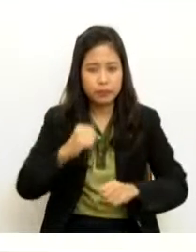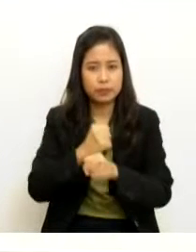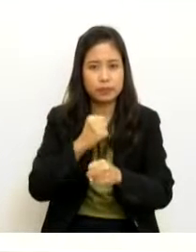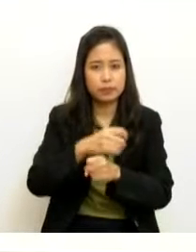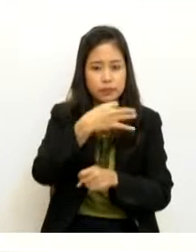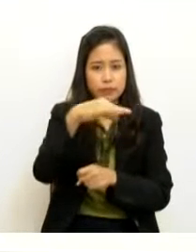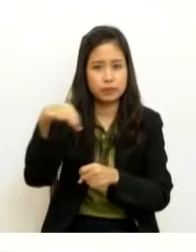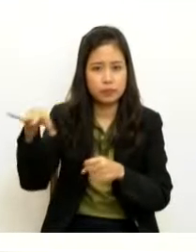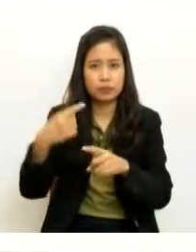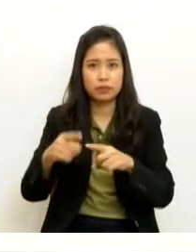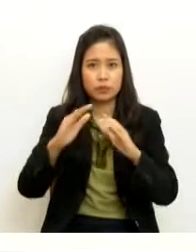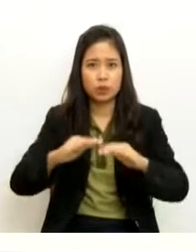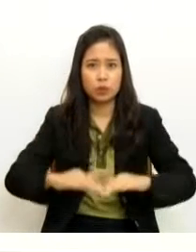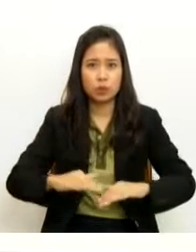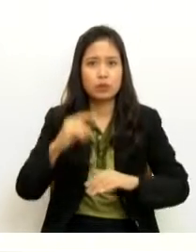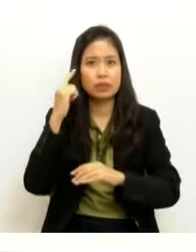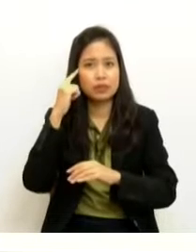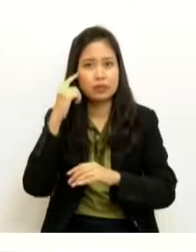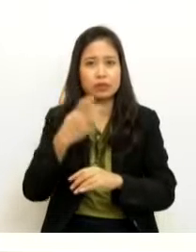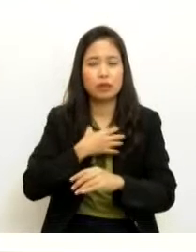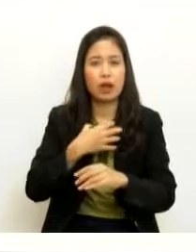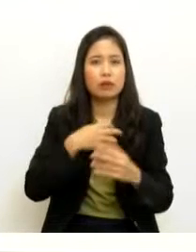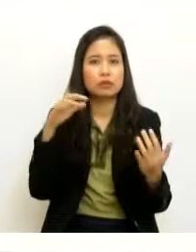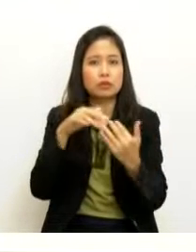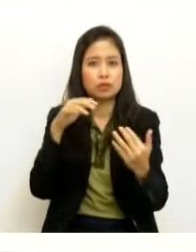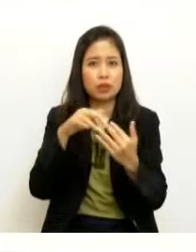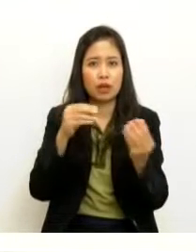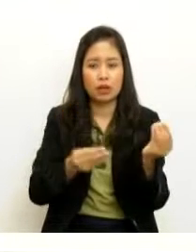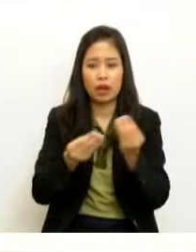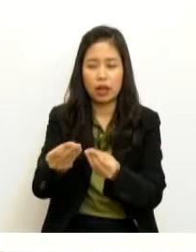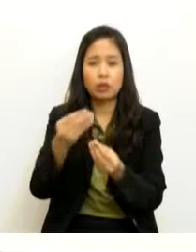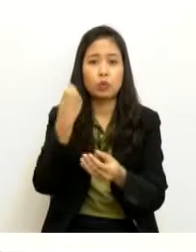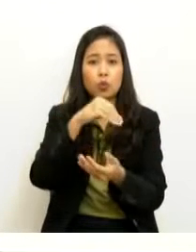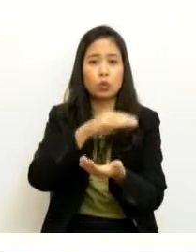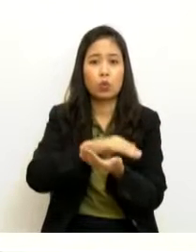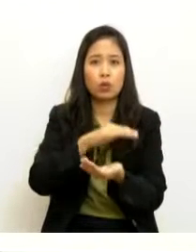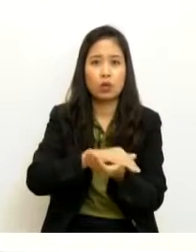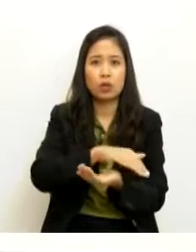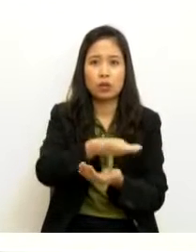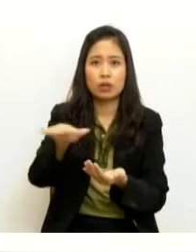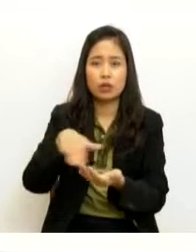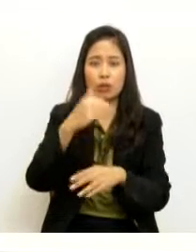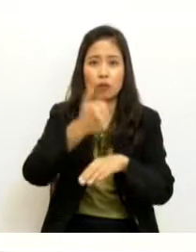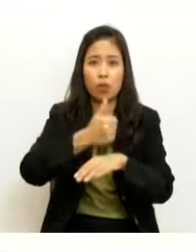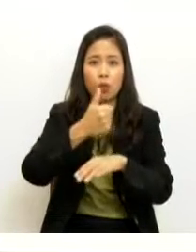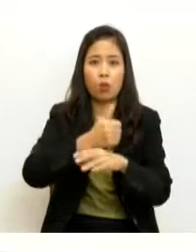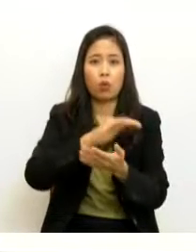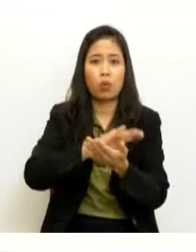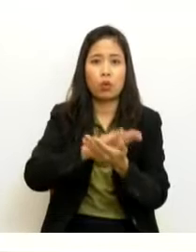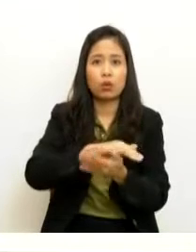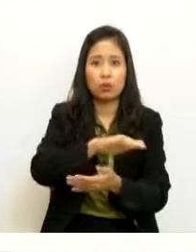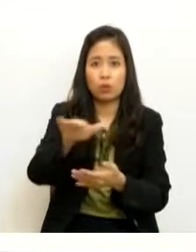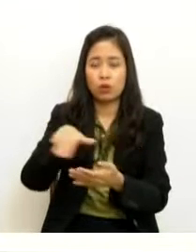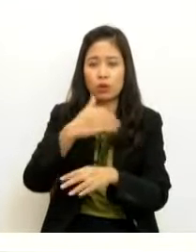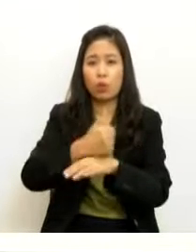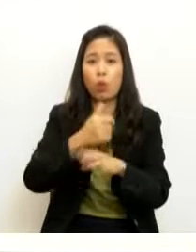ได้นั้นผมจึงขอสื่อสารไปยังทุกโรงเรียนผอ.โรงเรียนทุกท่านผอ.เขตทุก